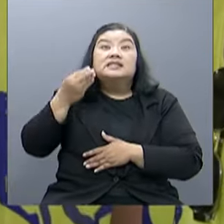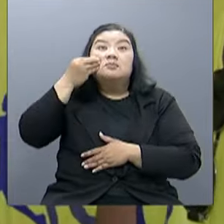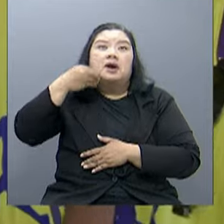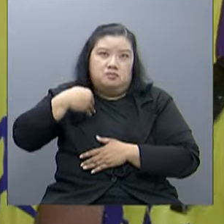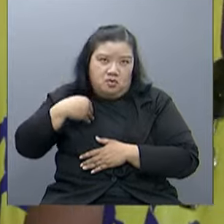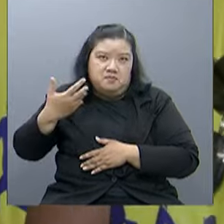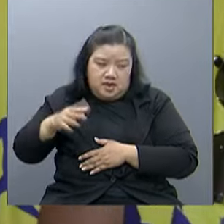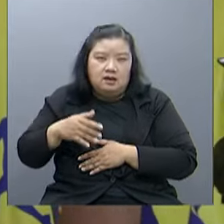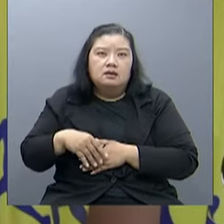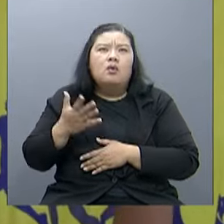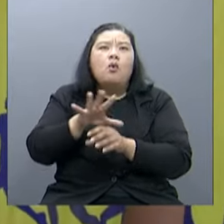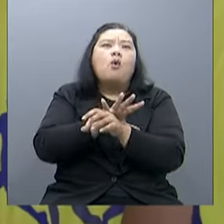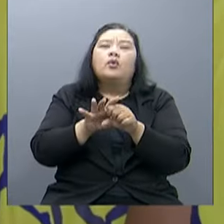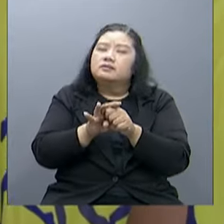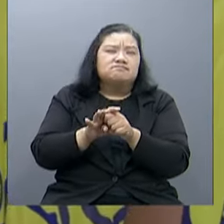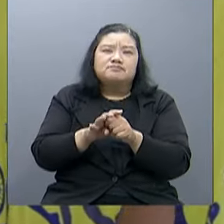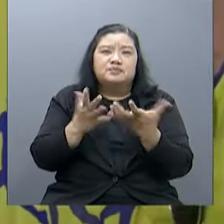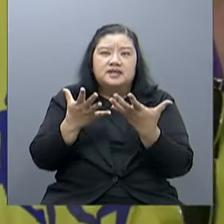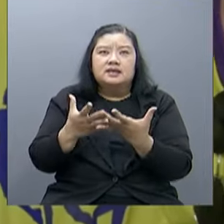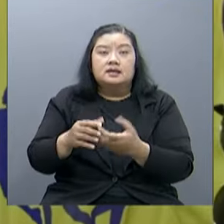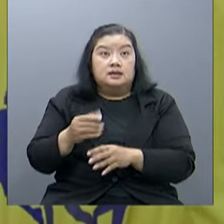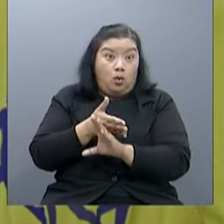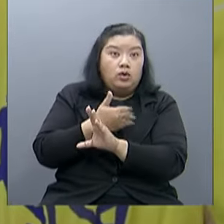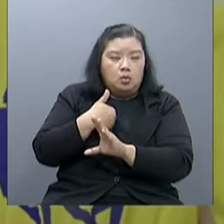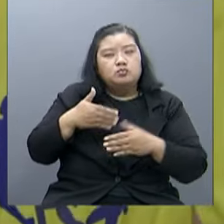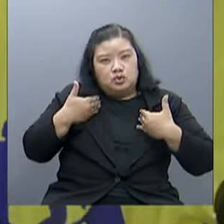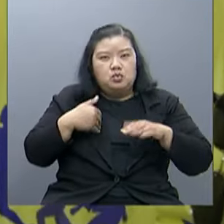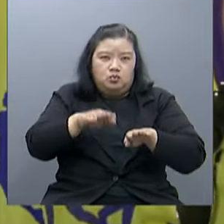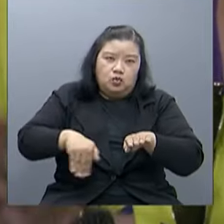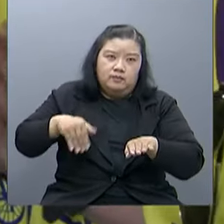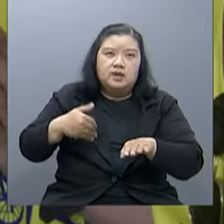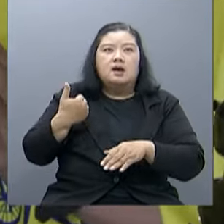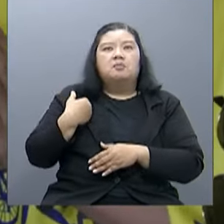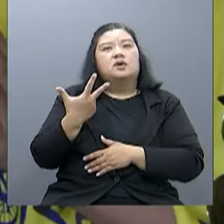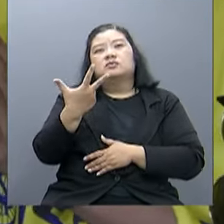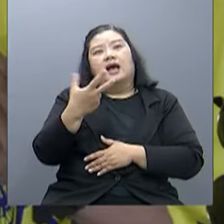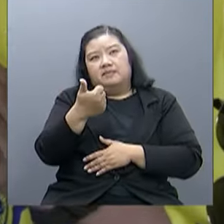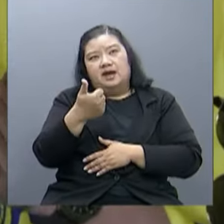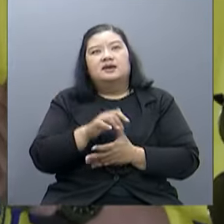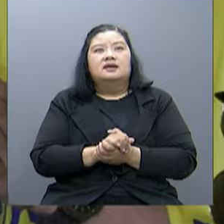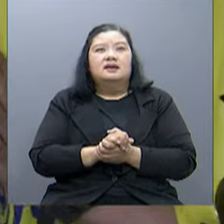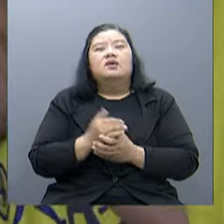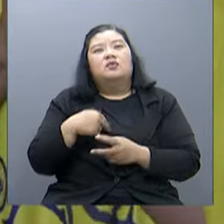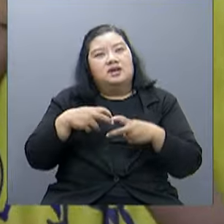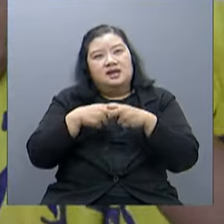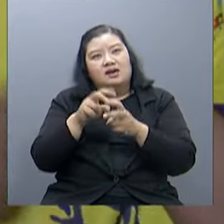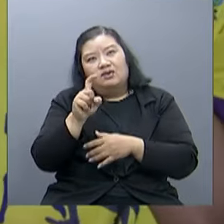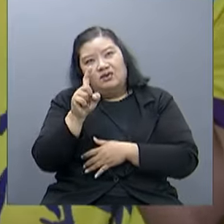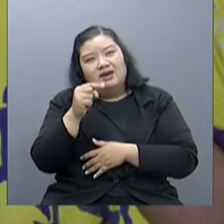แต่โควิดเลยนะช่วงโควิดนี่ไถทุกวัน จริงๆได้หมดทั้ง3อย่างนะฮะแต่ว่าเดี๋ยวนี้ข่าวบวมหมดไม่ว่าจะท